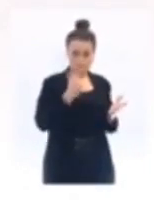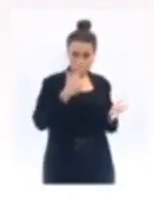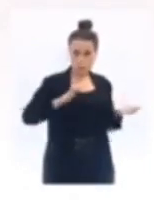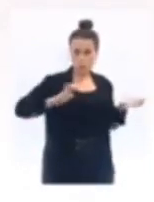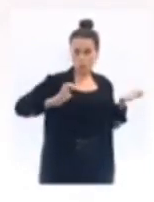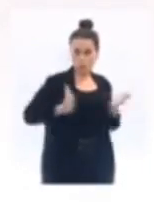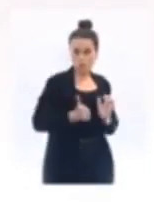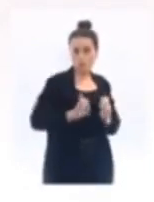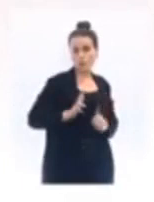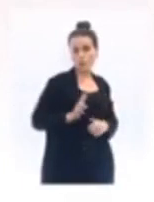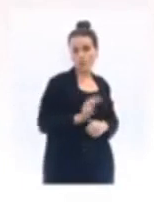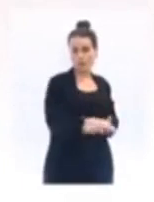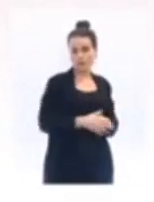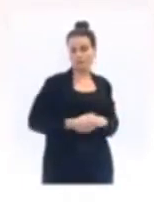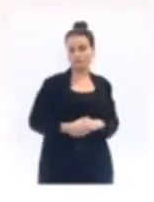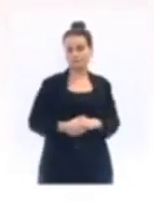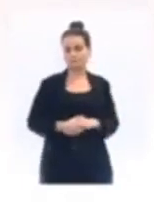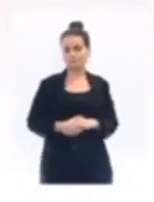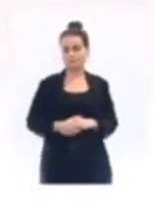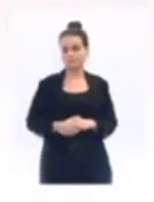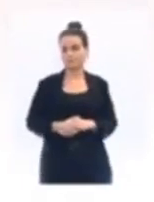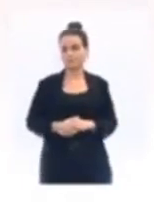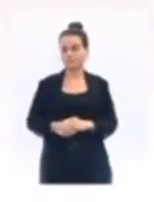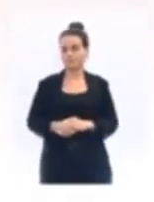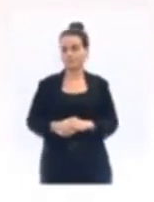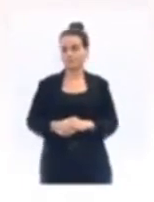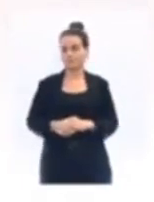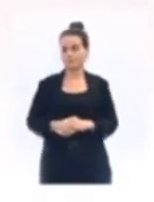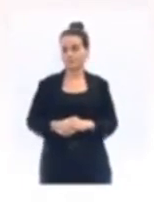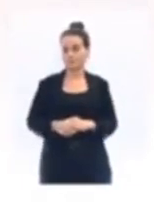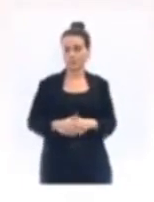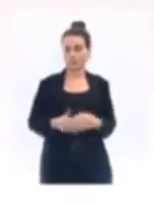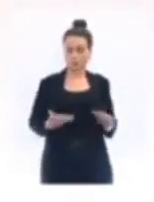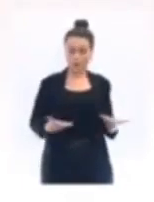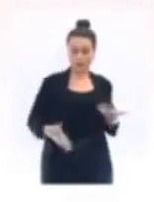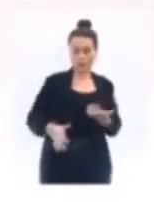votre disposition, mesdames et messieurs, pour répondre à vos questions.